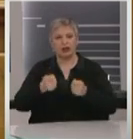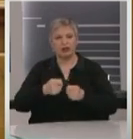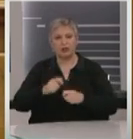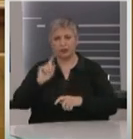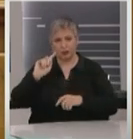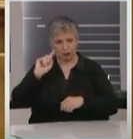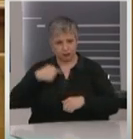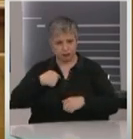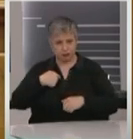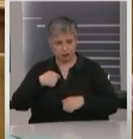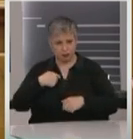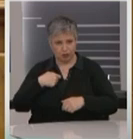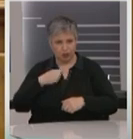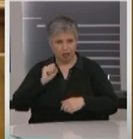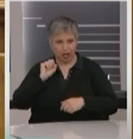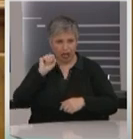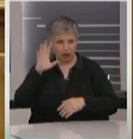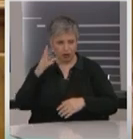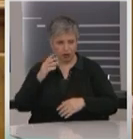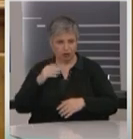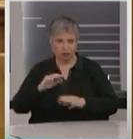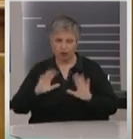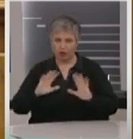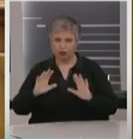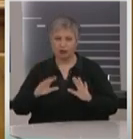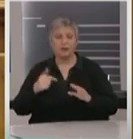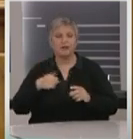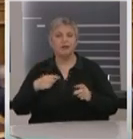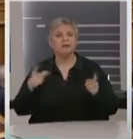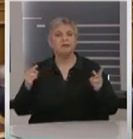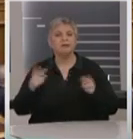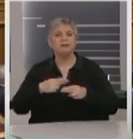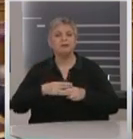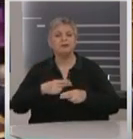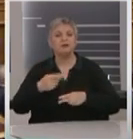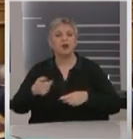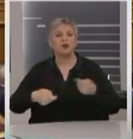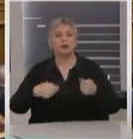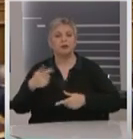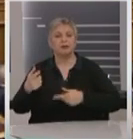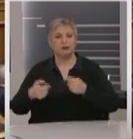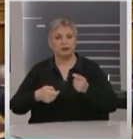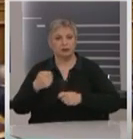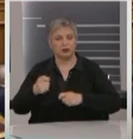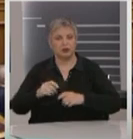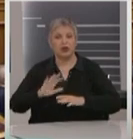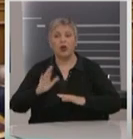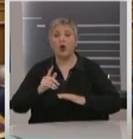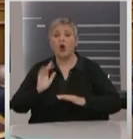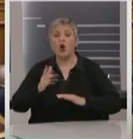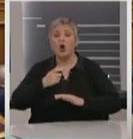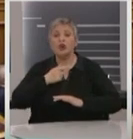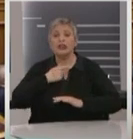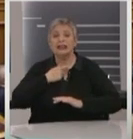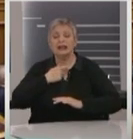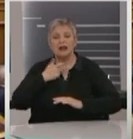δανειστών. Περικόψαμε τις δαπάνες, όχι αυτές που τις ανελαστικές, αυτές που μπορούσαν